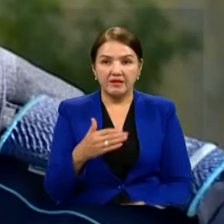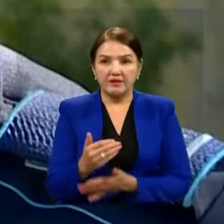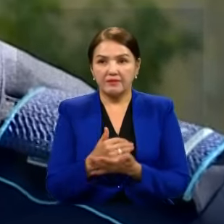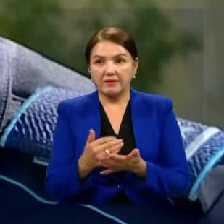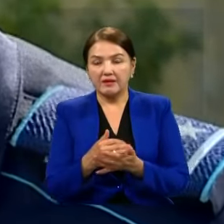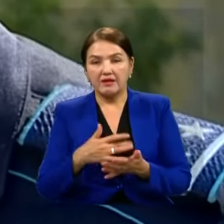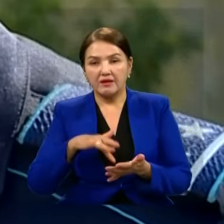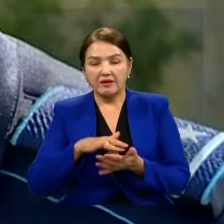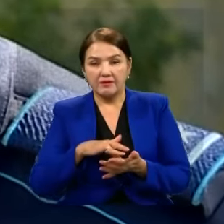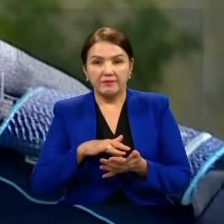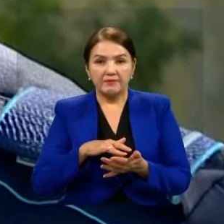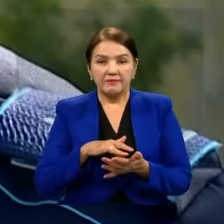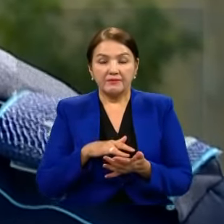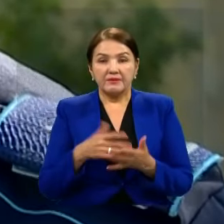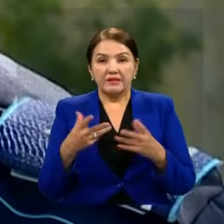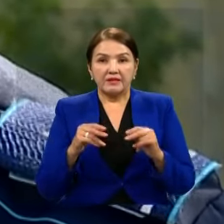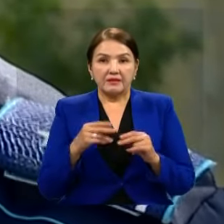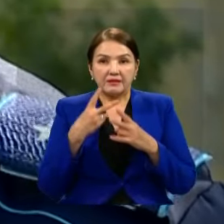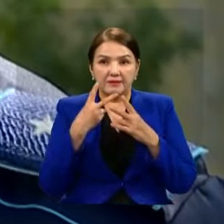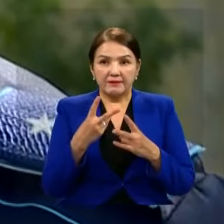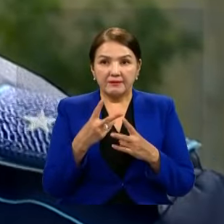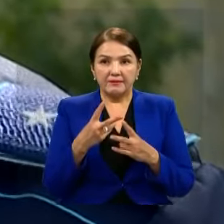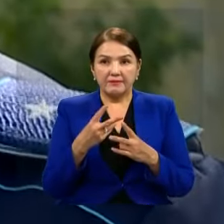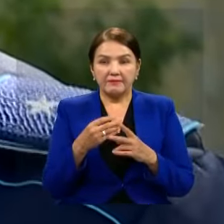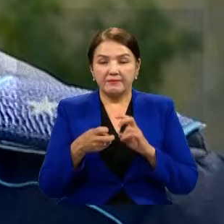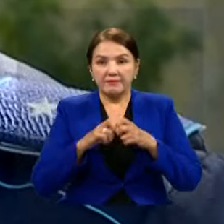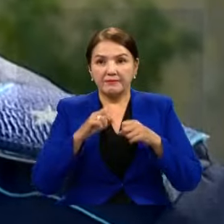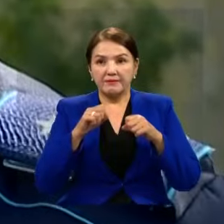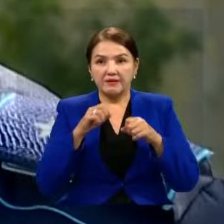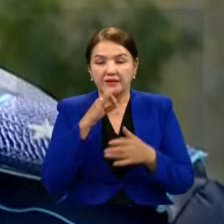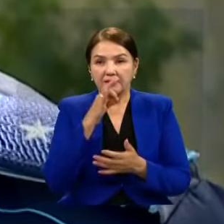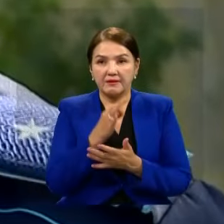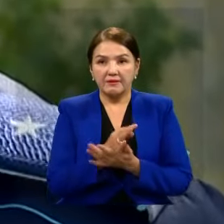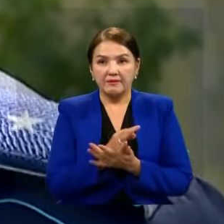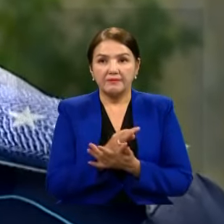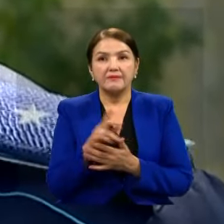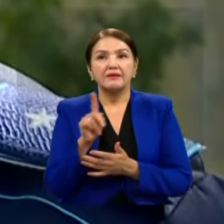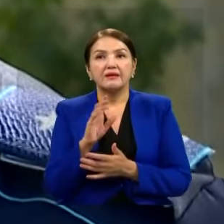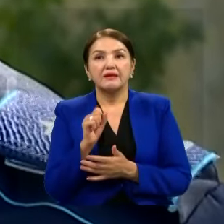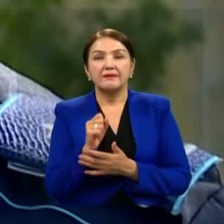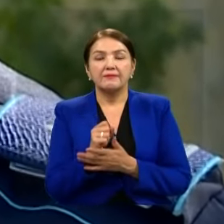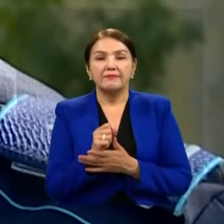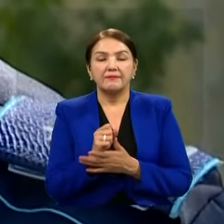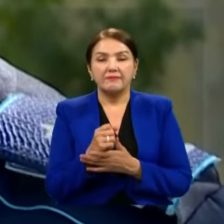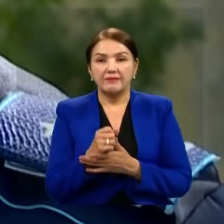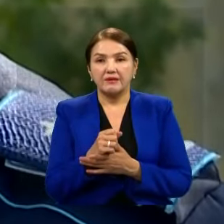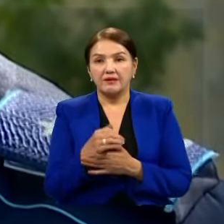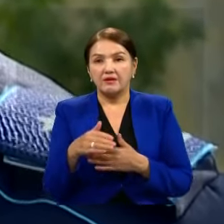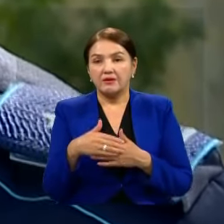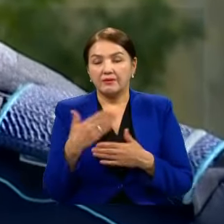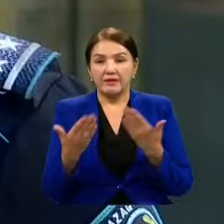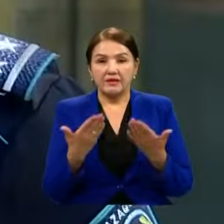благоустройству города, где предусматривается административная ответственность за влечет предупреждение